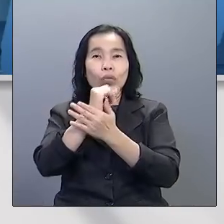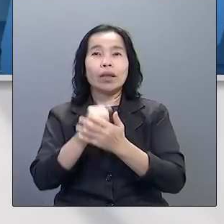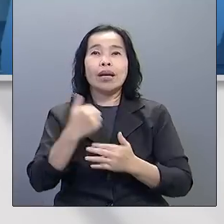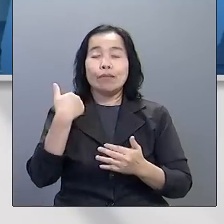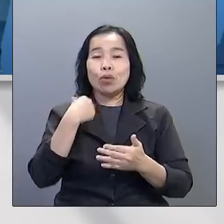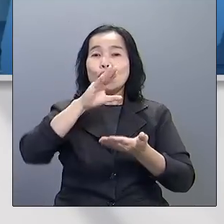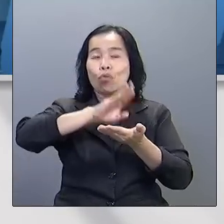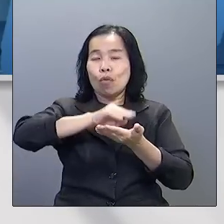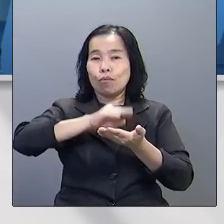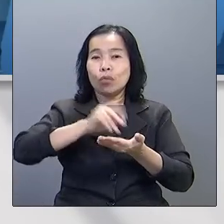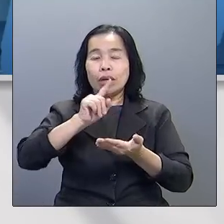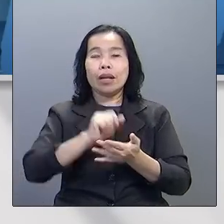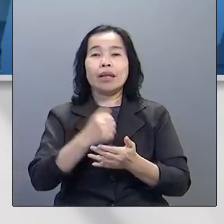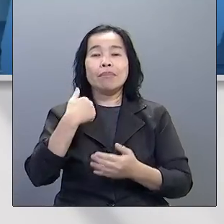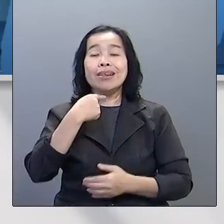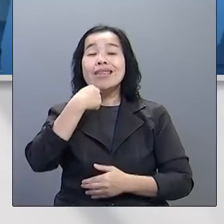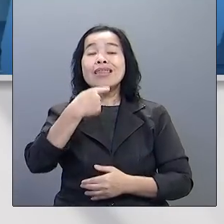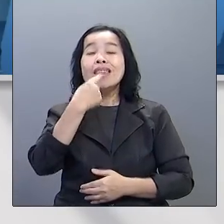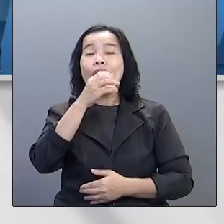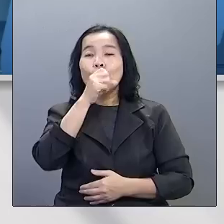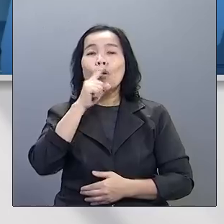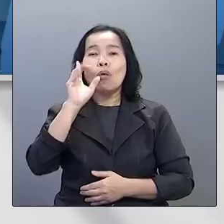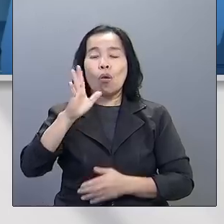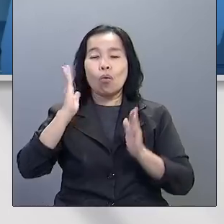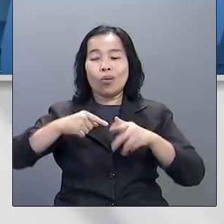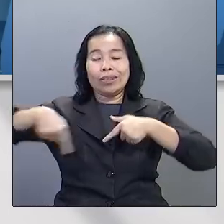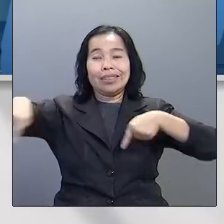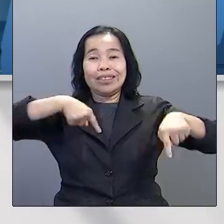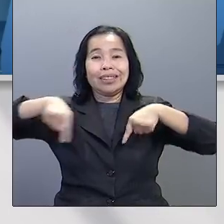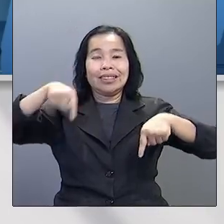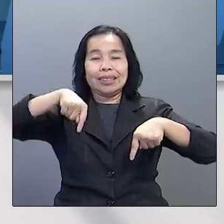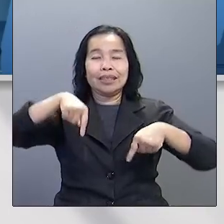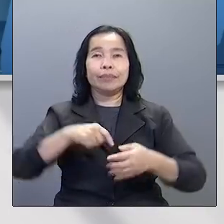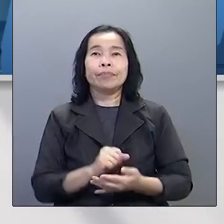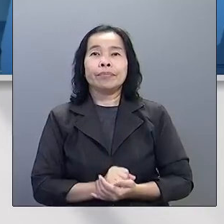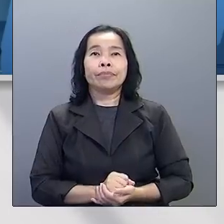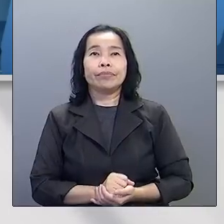ที่ระบุด้วยว่าเป็นเสียงพูดคุยของกำลังพลในคืนที่เกิดเหตุค่ะ